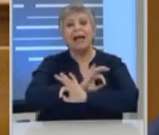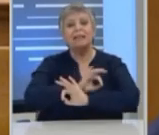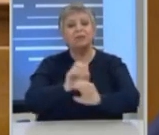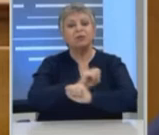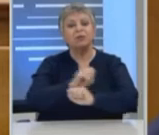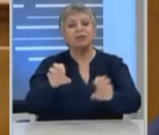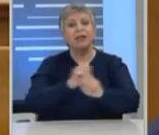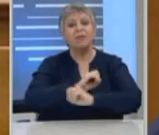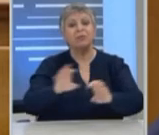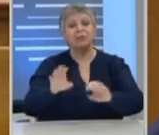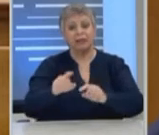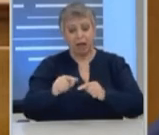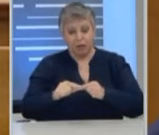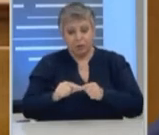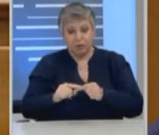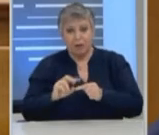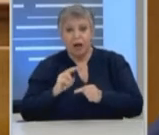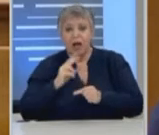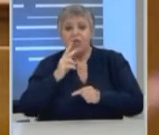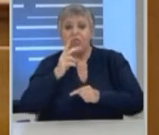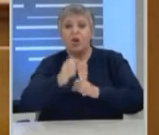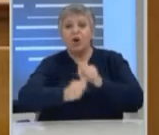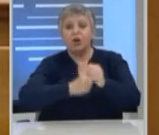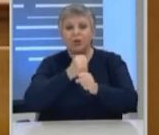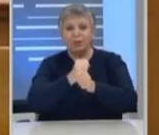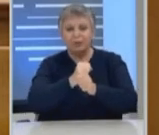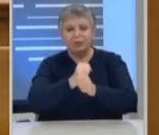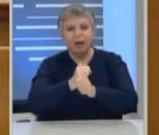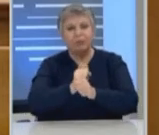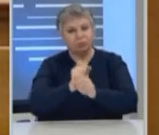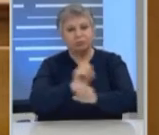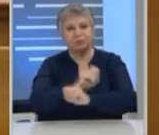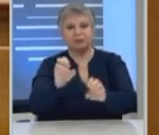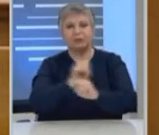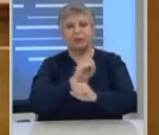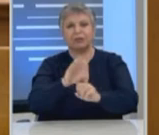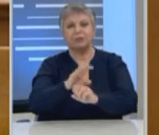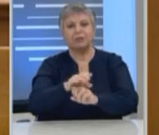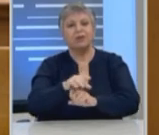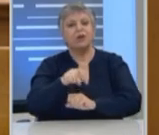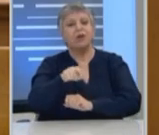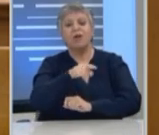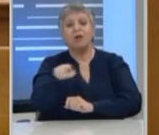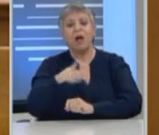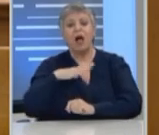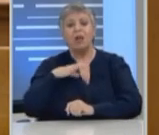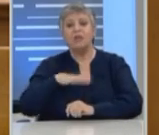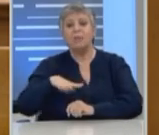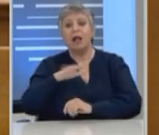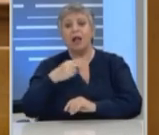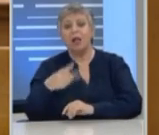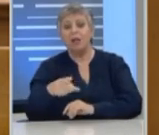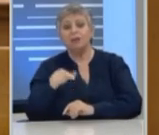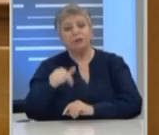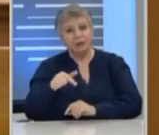ευρωεκλογών δύο χρόνια από σήμερα με τις δηλώσεις αυτές. Για να θυμάται ο ελληνικός λαός τι λέγατε τόσα χρόνια. Γιατί το Μάη